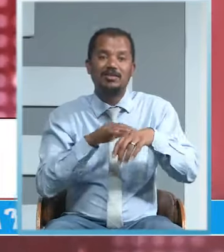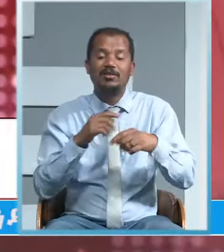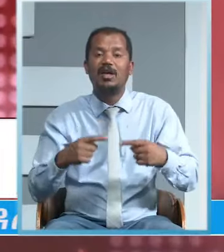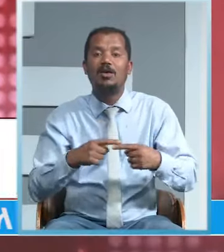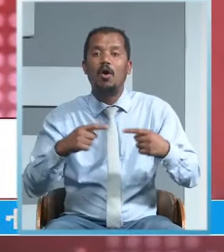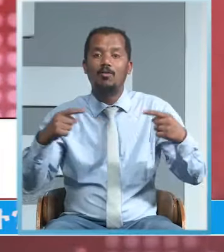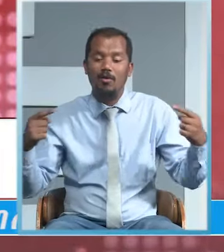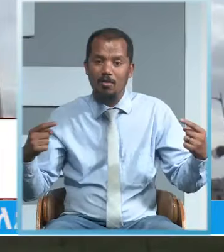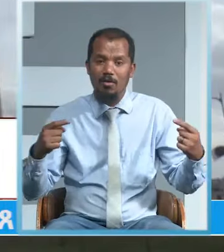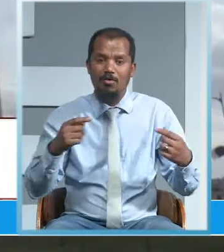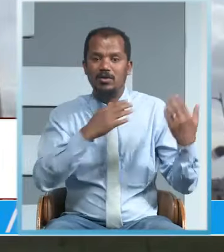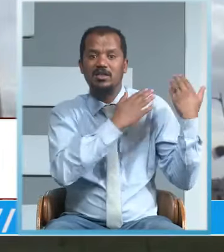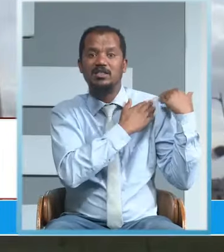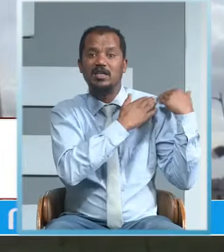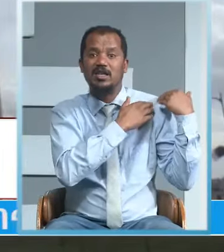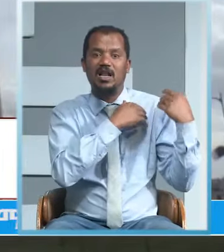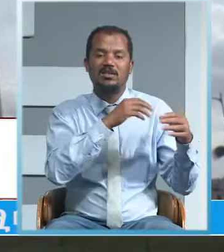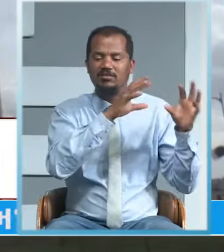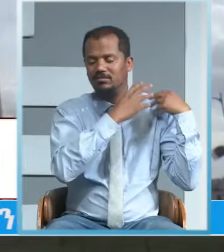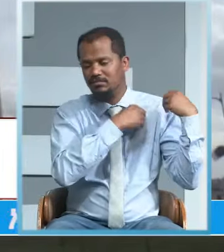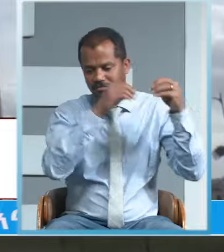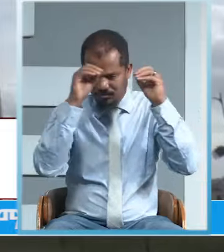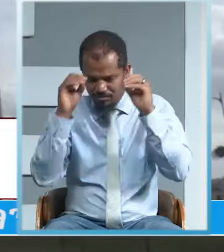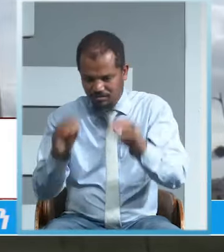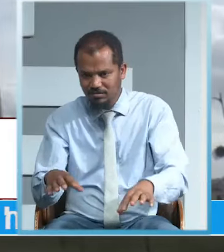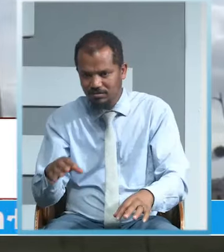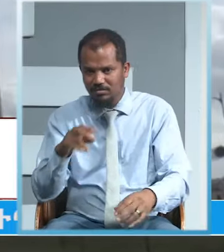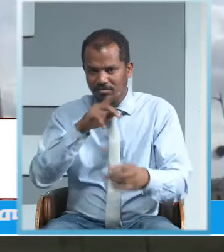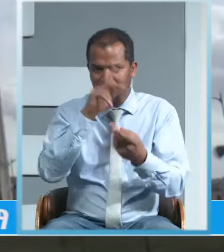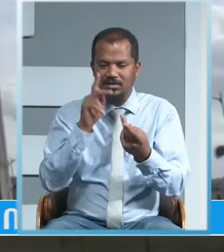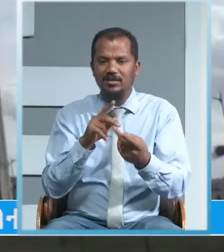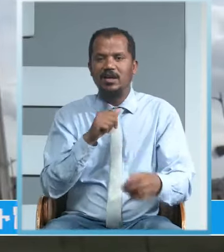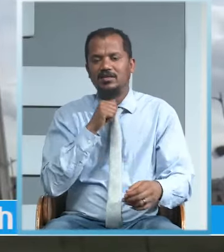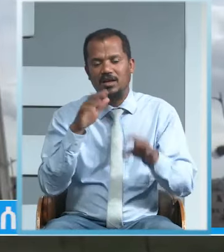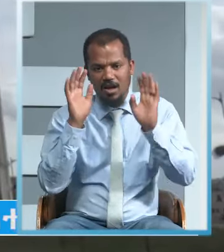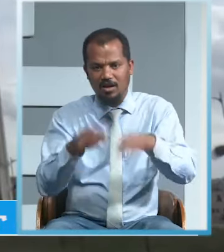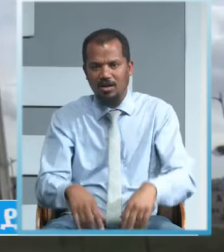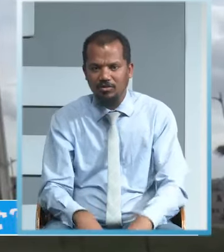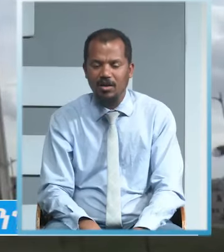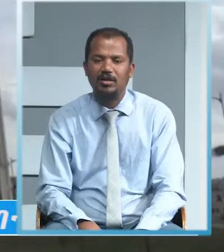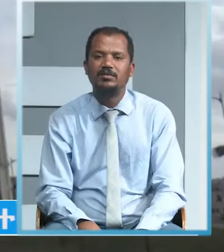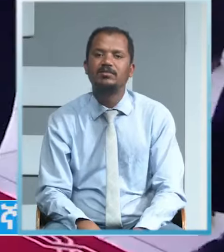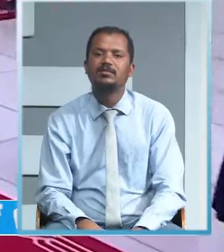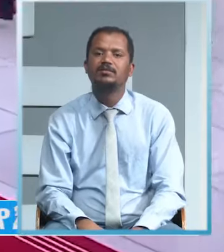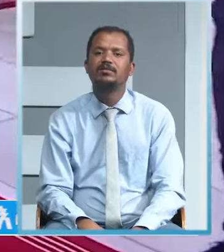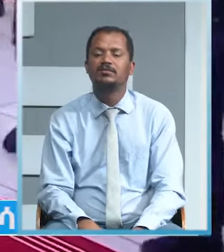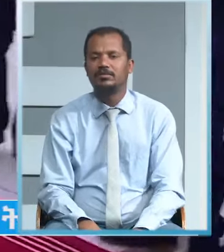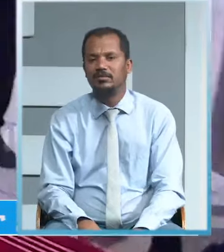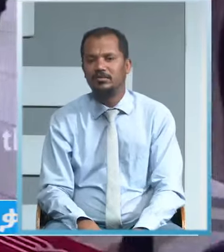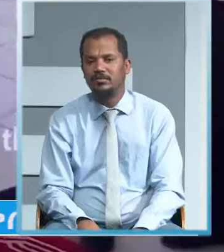ተቃውሞ ከስልጣናቸው በመነሳታቸው ሳይሳካ ቀርቷል።